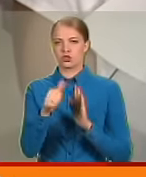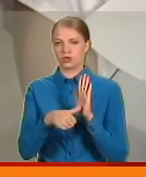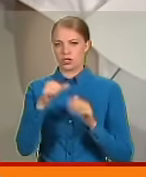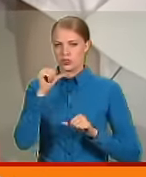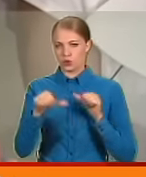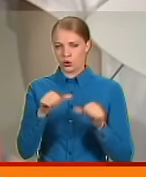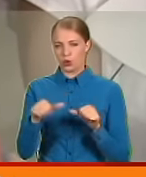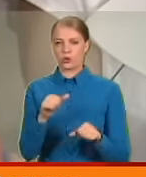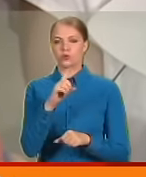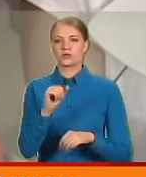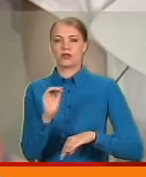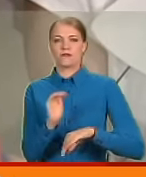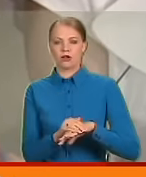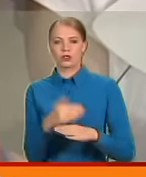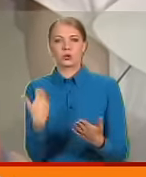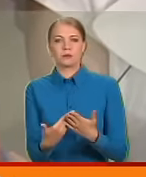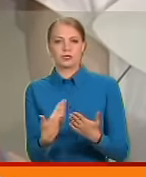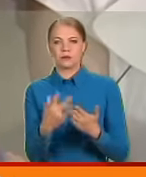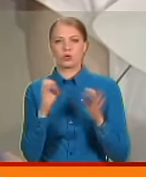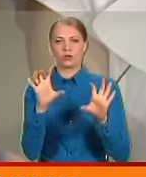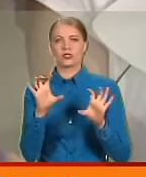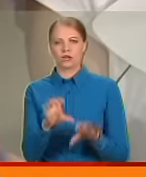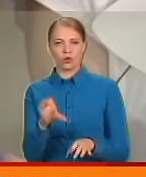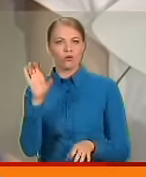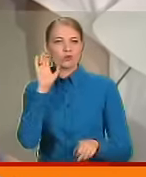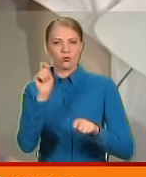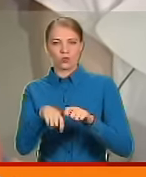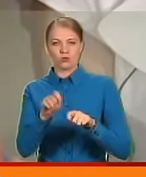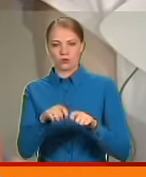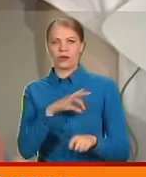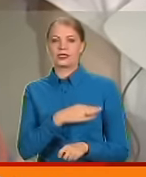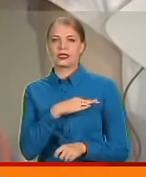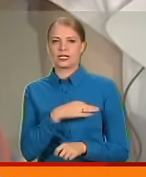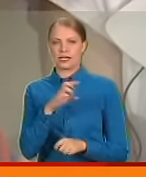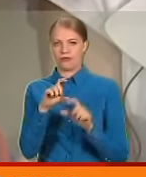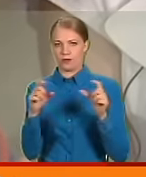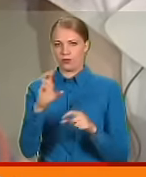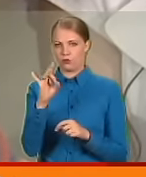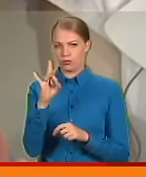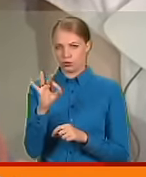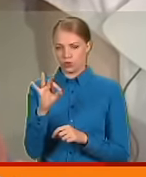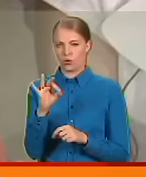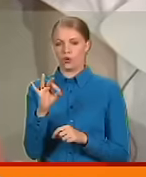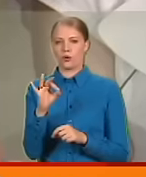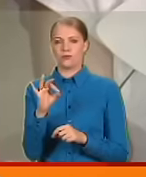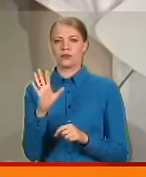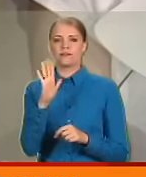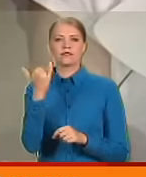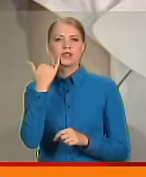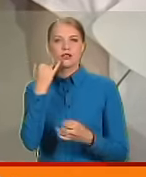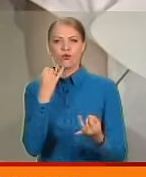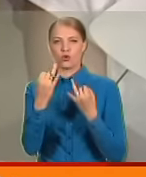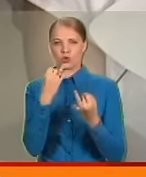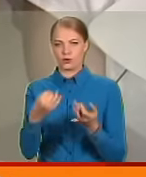2016 року за фактами нібито незаконного прослуховування детективами бюро у телефонних